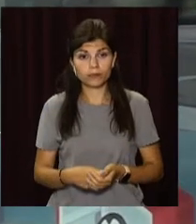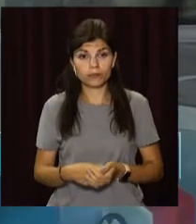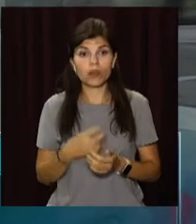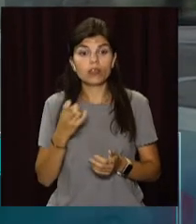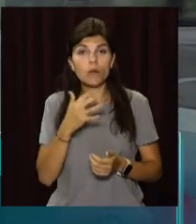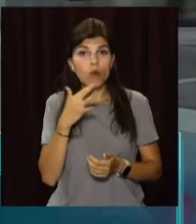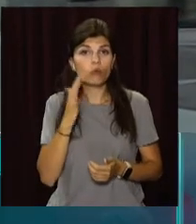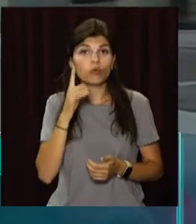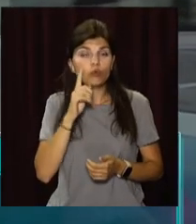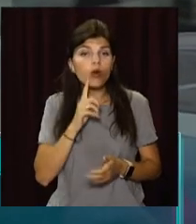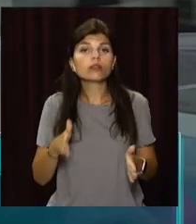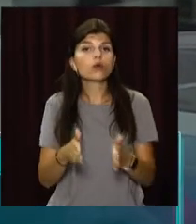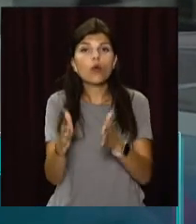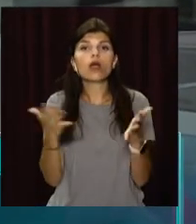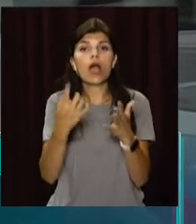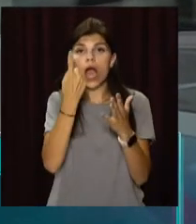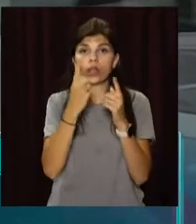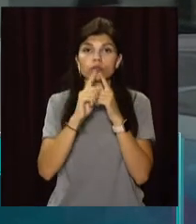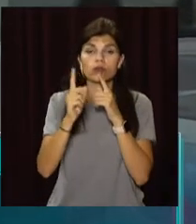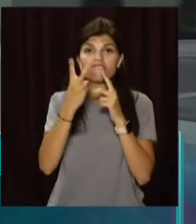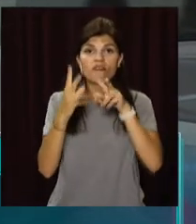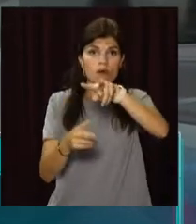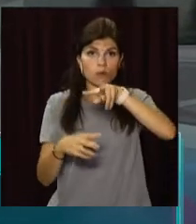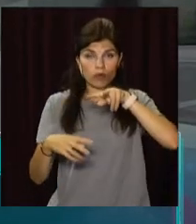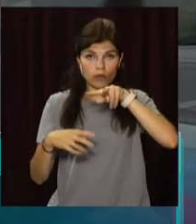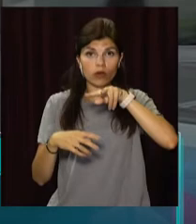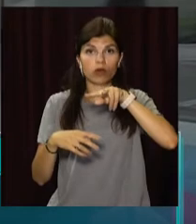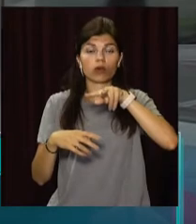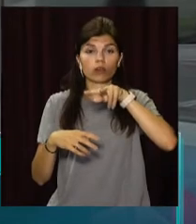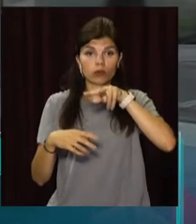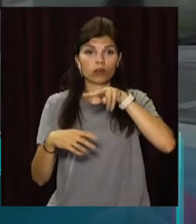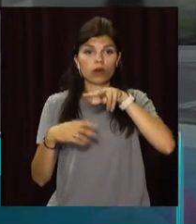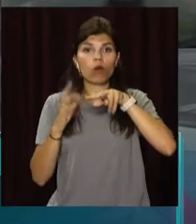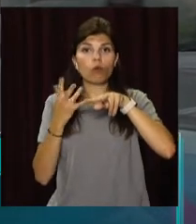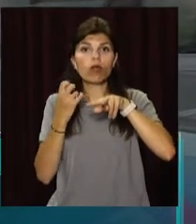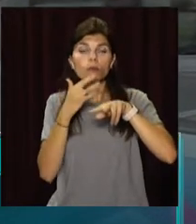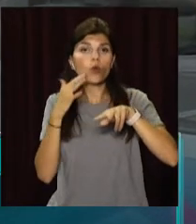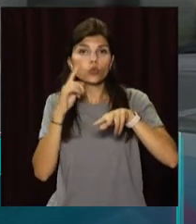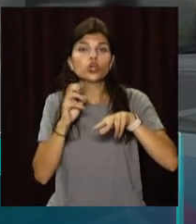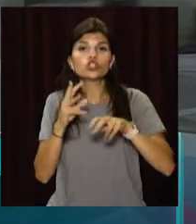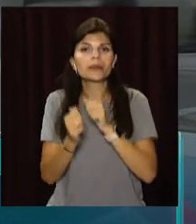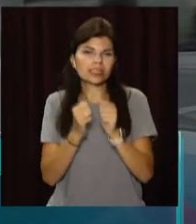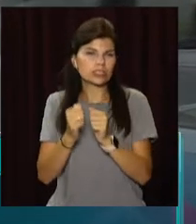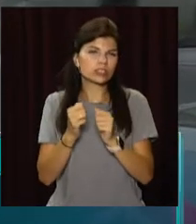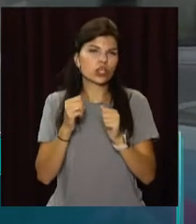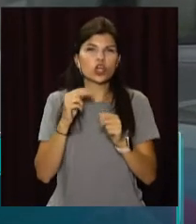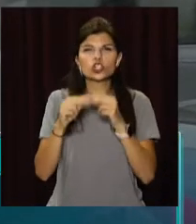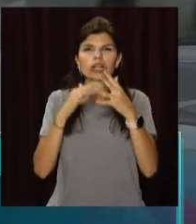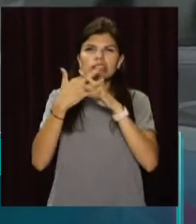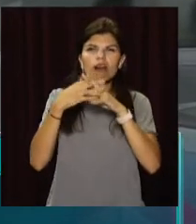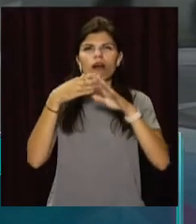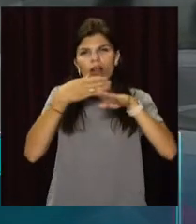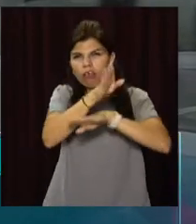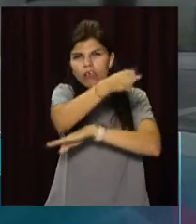Намного будет удобнее дорога, которая односторонняя, с двумя полосами в одном направлении. Конечно, будет намного удобнее, чем ездить через